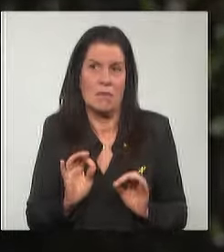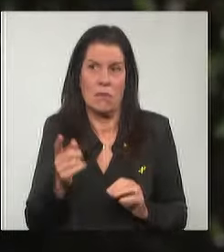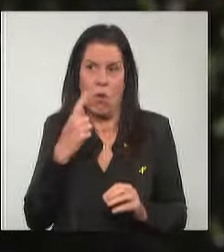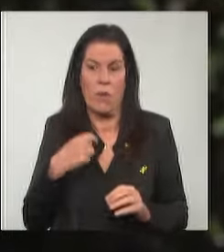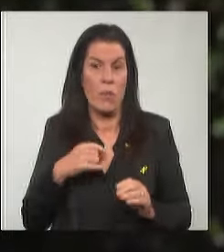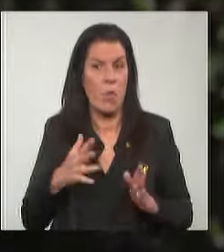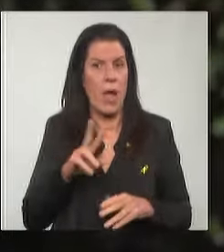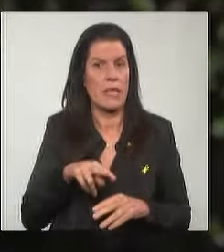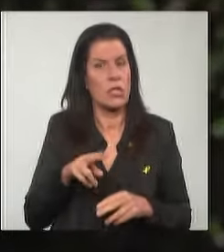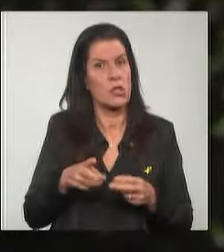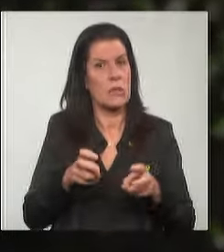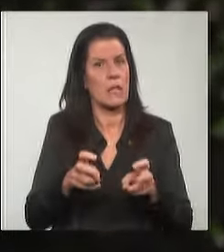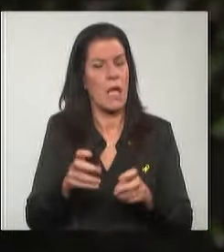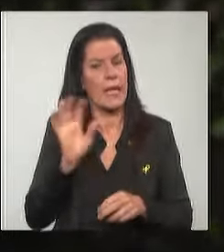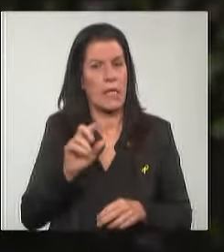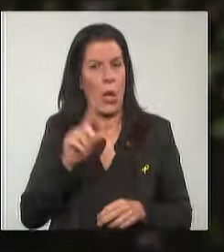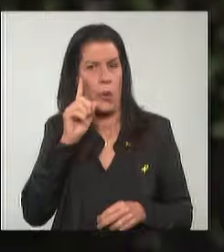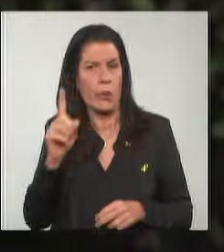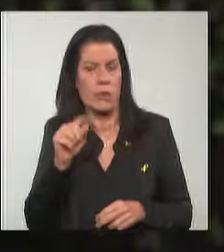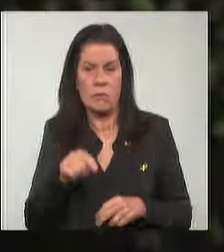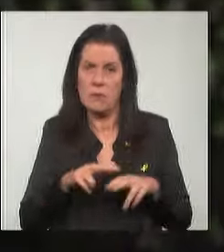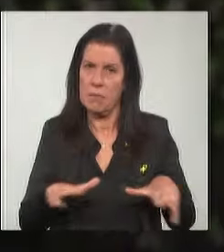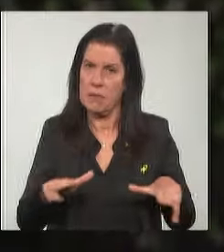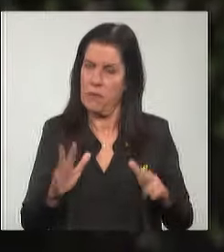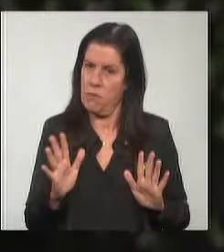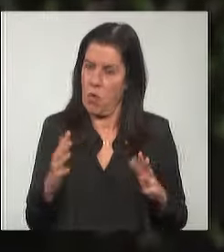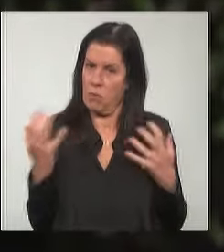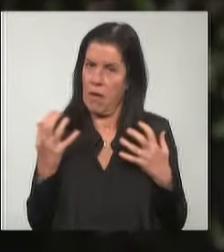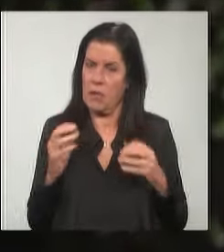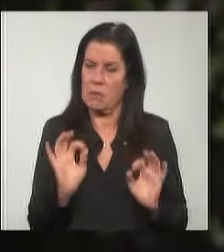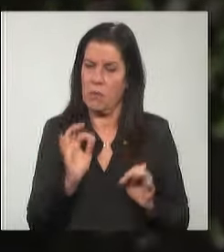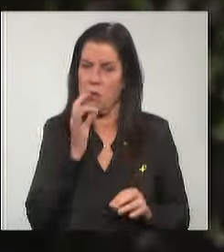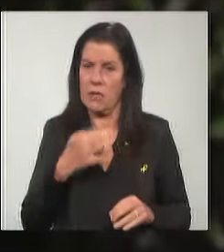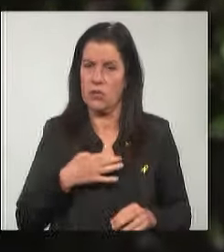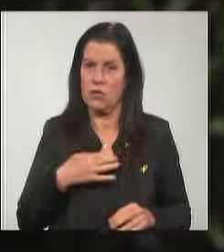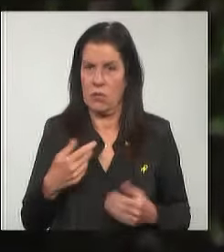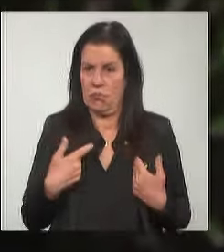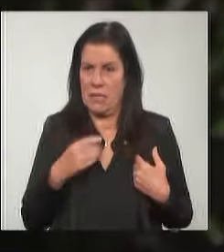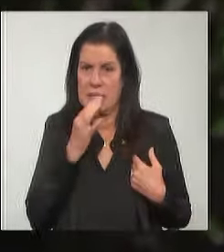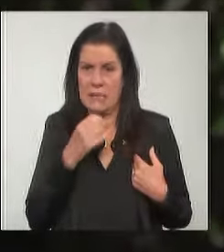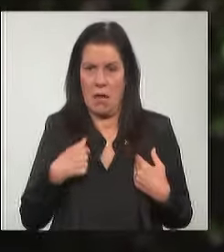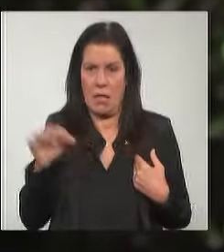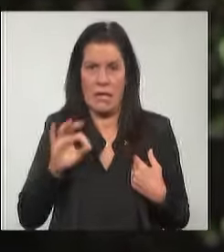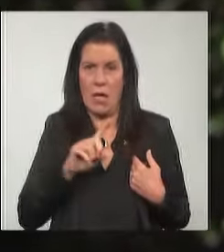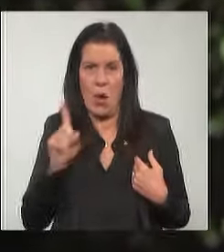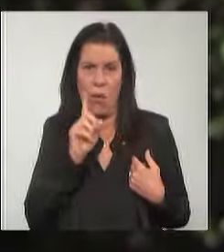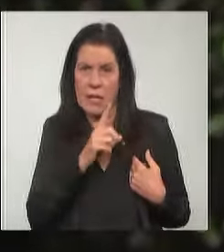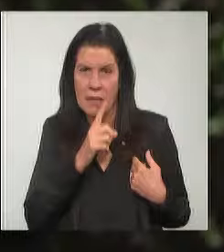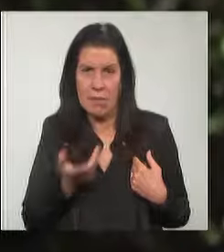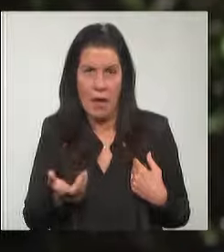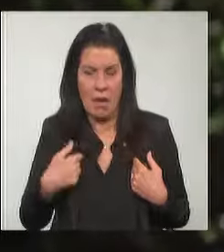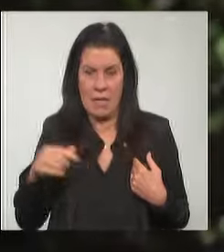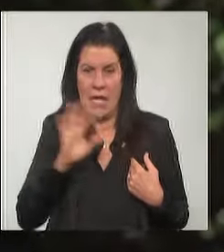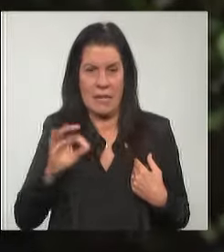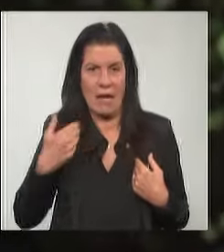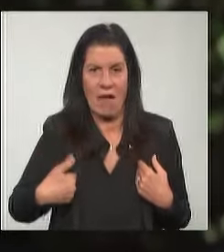יודעים. סיטואציה שהיא מאוד מלחיצה, במיוחד בגילי שהוא מאוד צעיר, במיוחד שאני עדיין לא אימא, ואני עדיין רווקה, עוד לא התחתנתי,